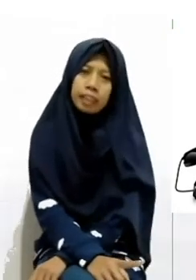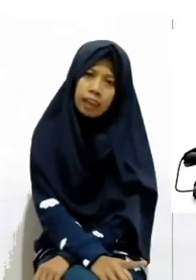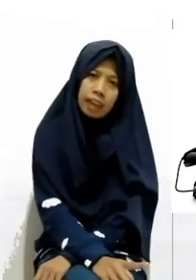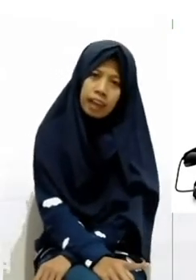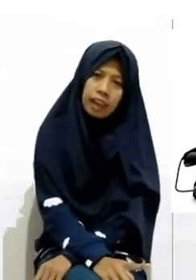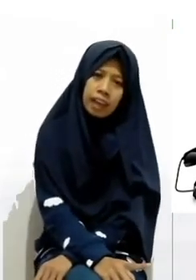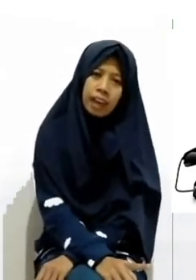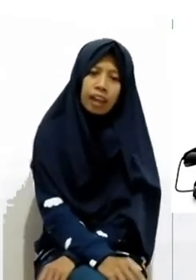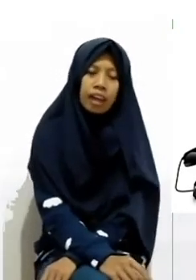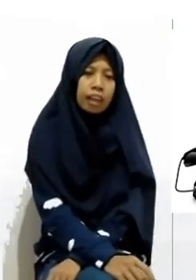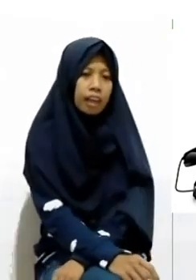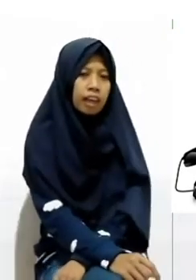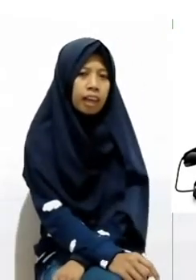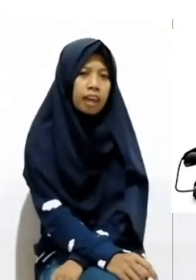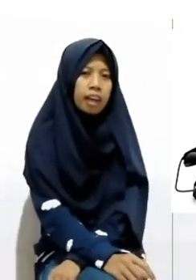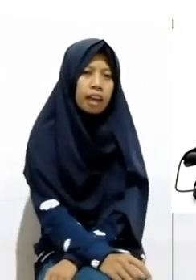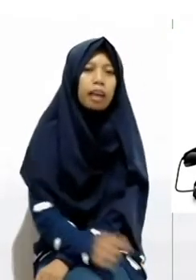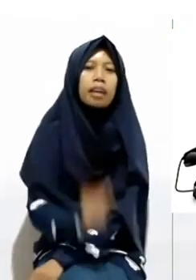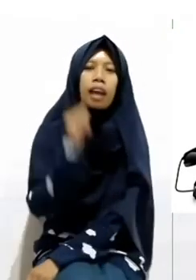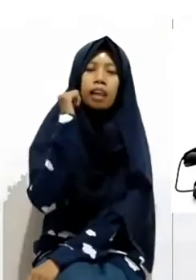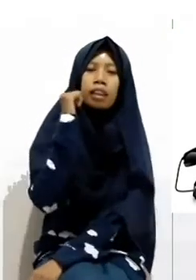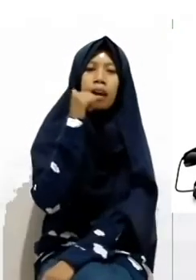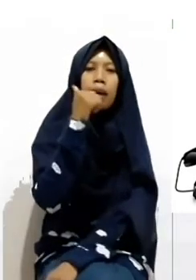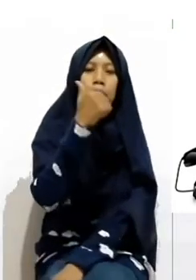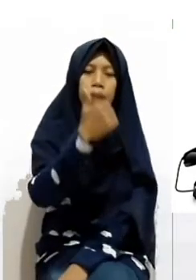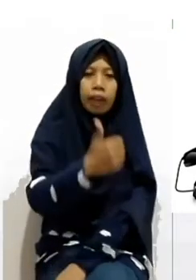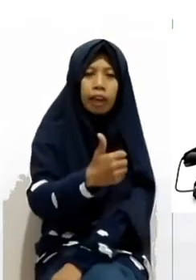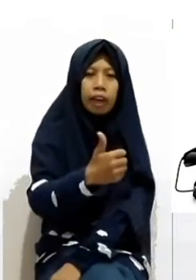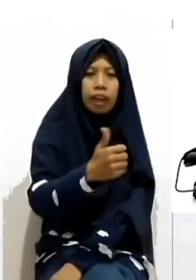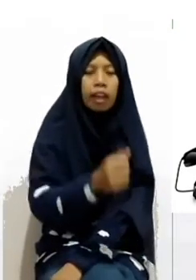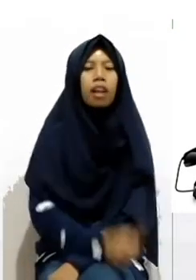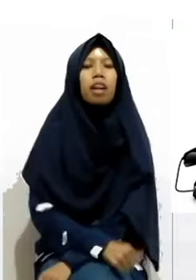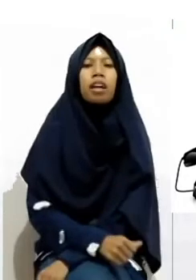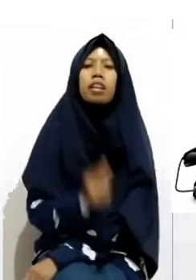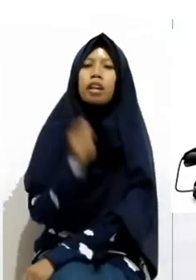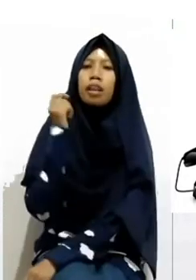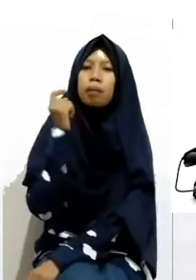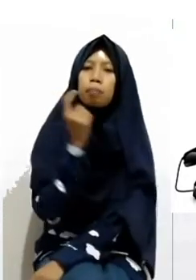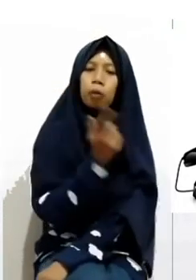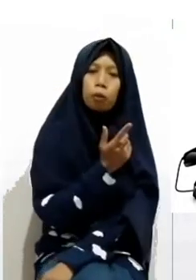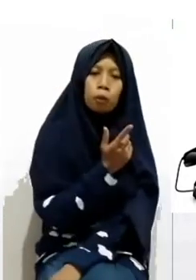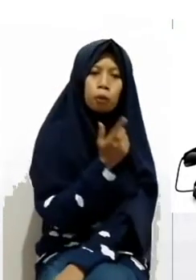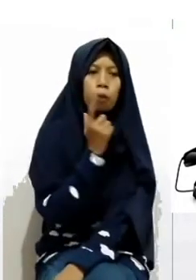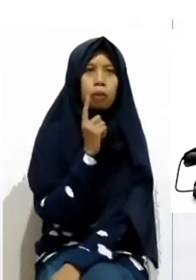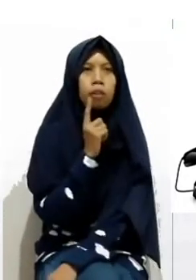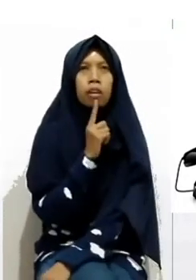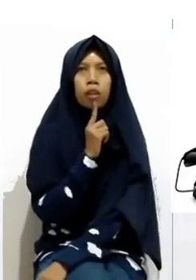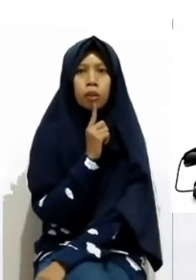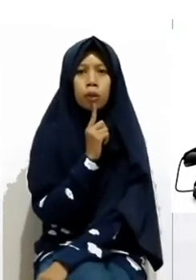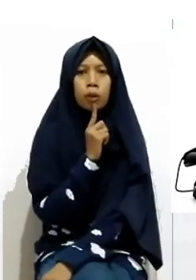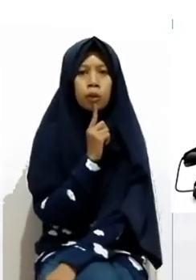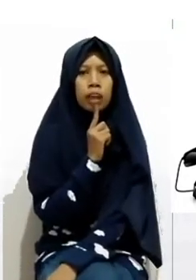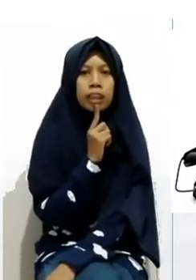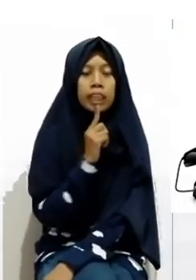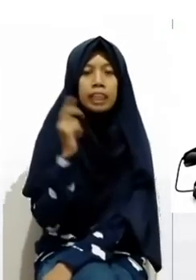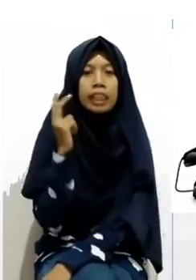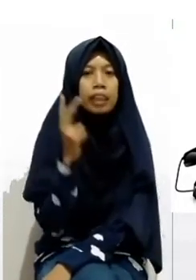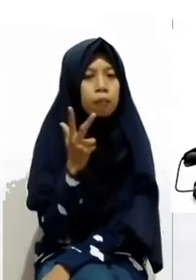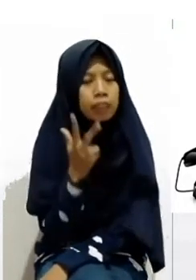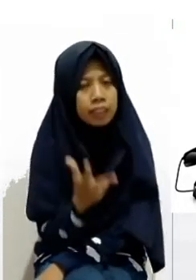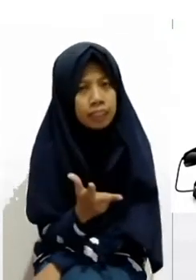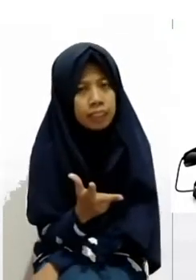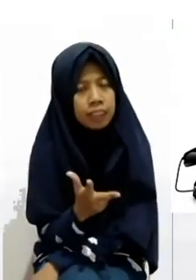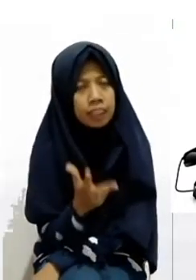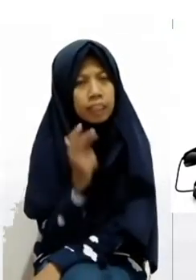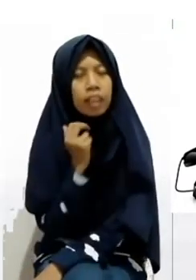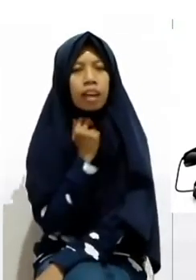ada apa aja Ada Bell telepun terus ada